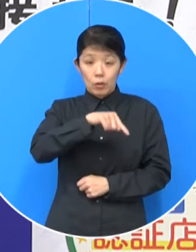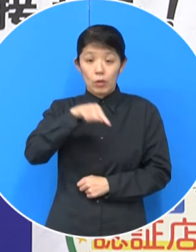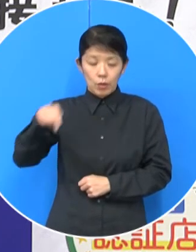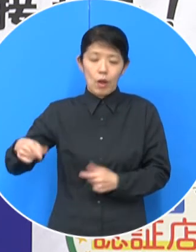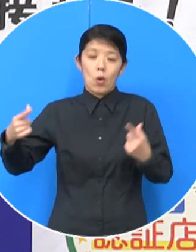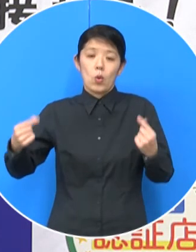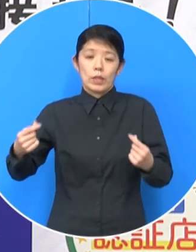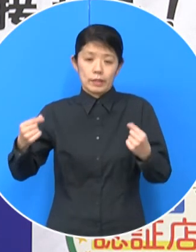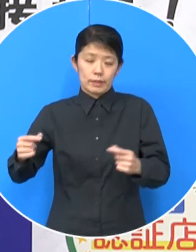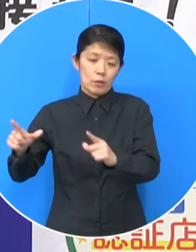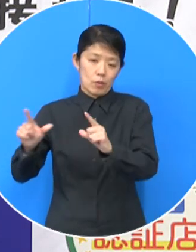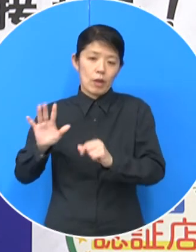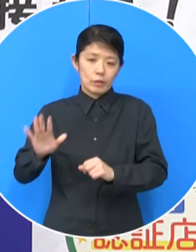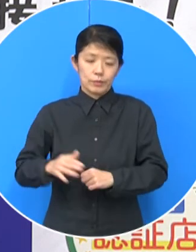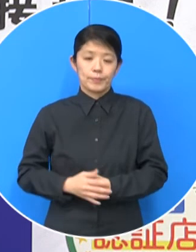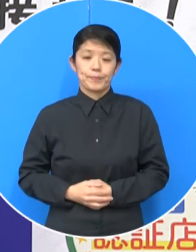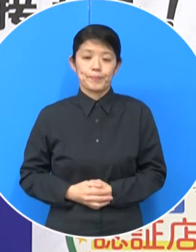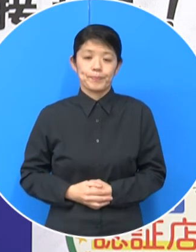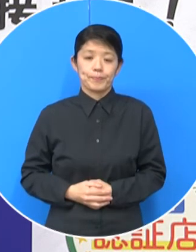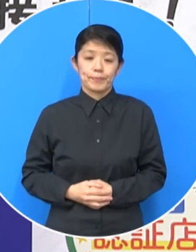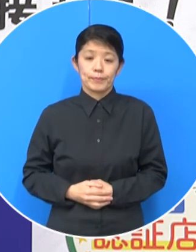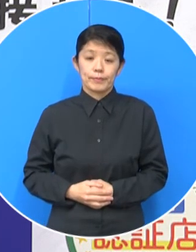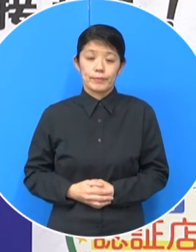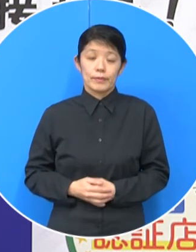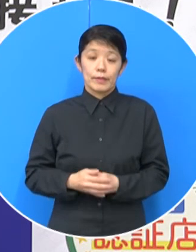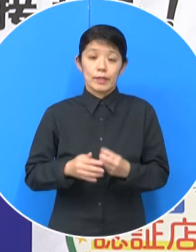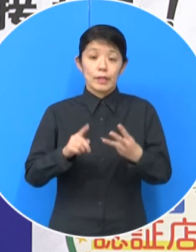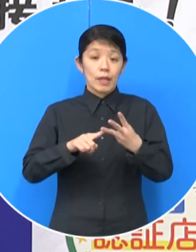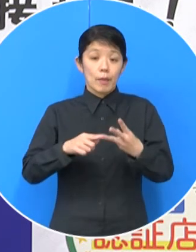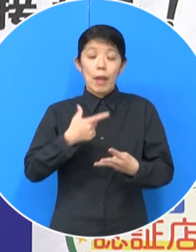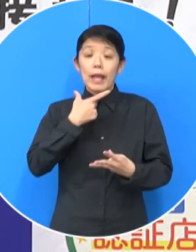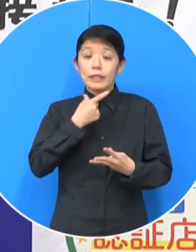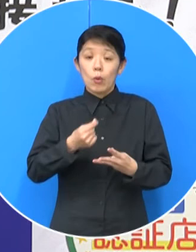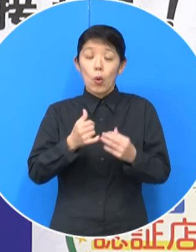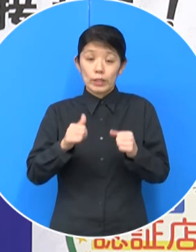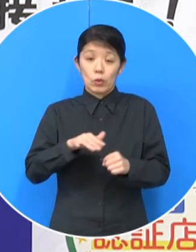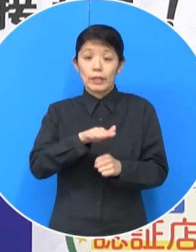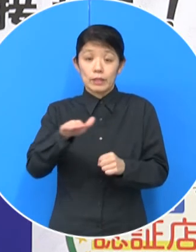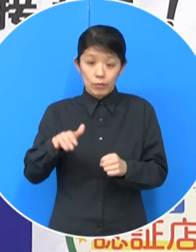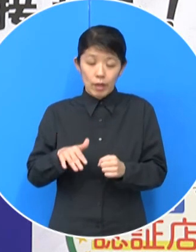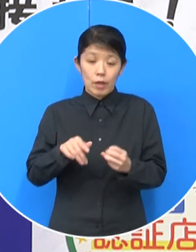に変わりはないとされています。3回目接種を希望される